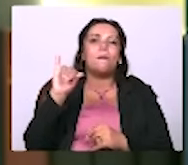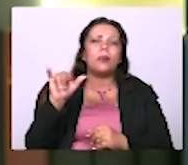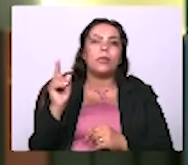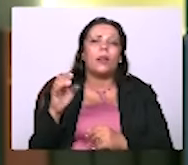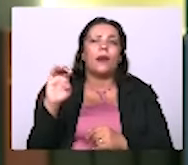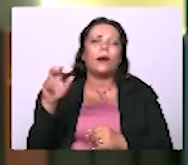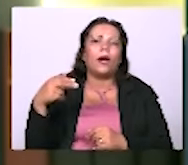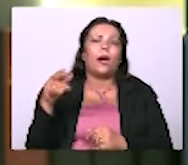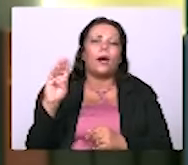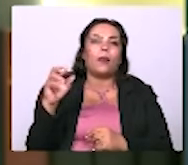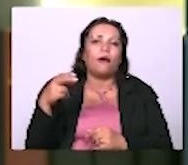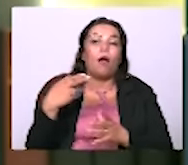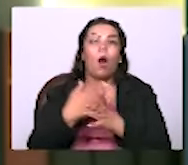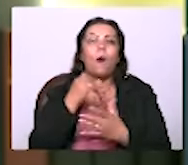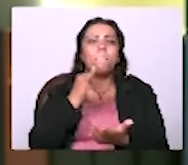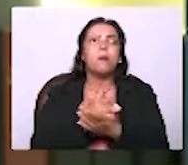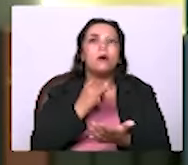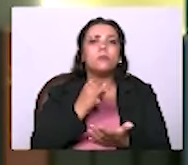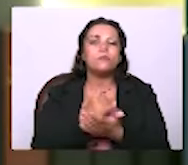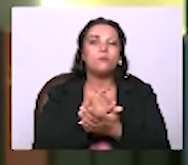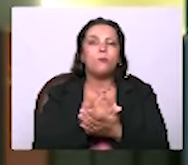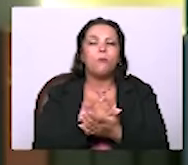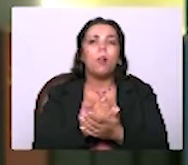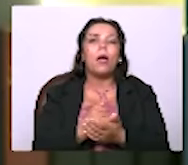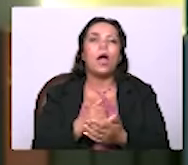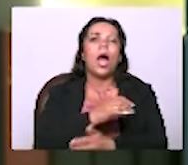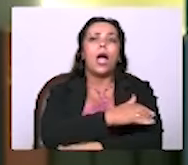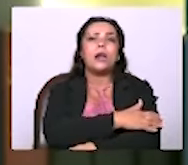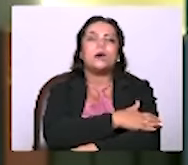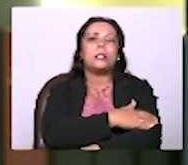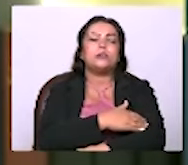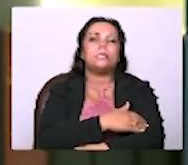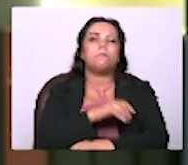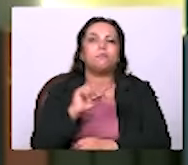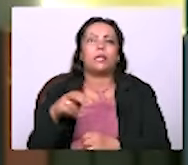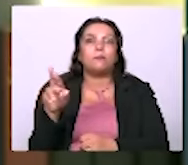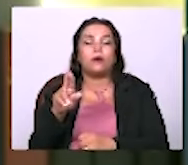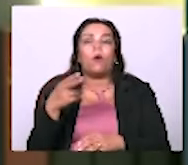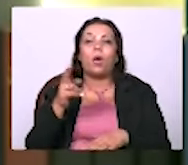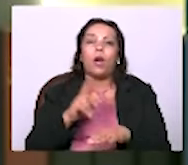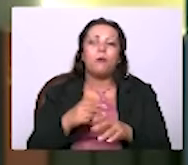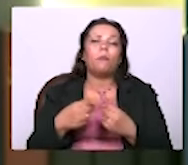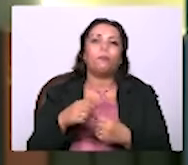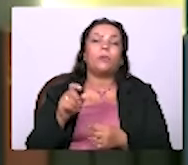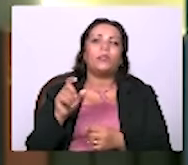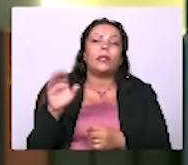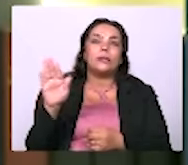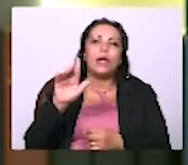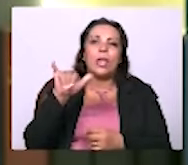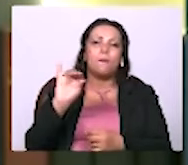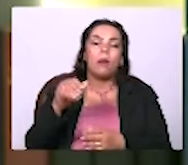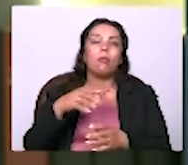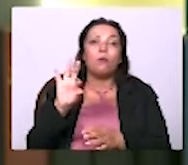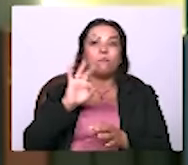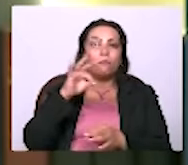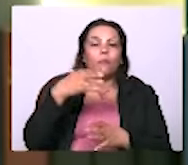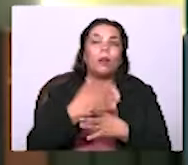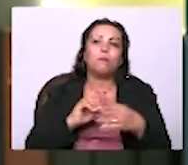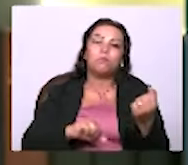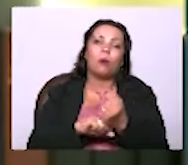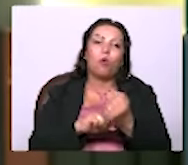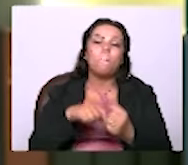زعيم حزب القوات اللبنانيه وعلى الجانب الاخر هناك النائب سليمان فرنجيه وهو مرشح ومدعوم من